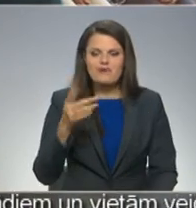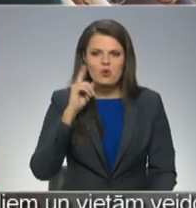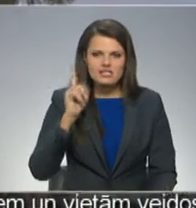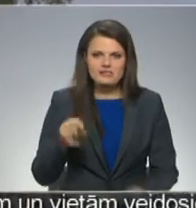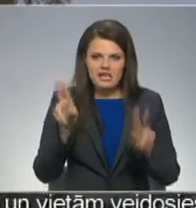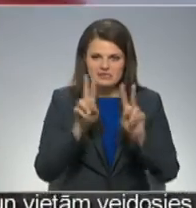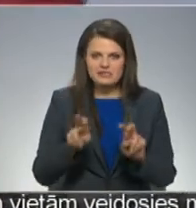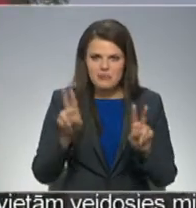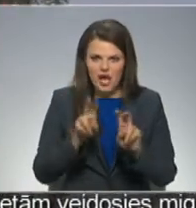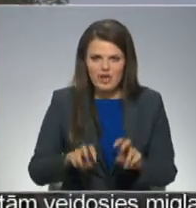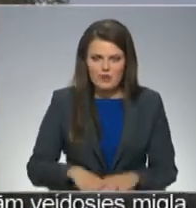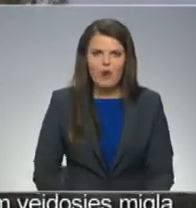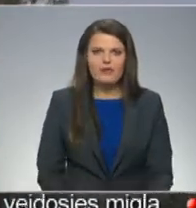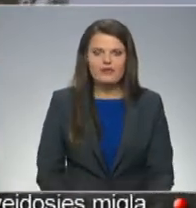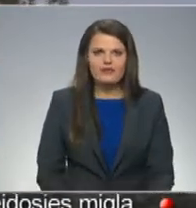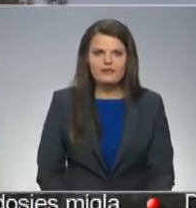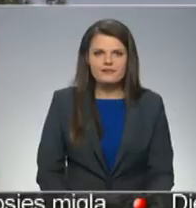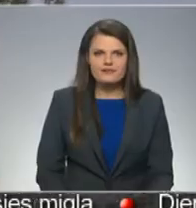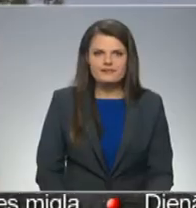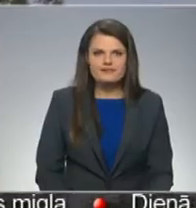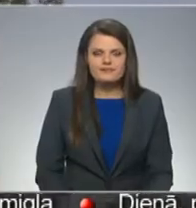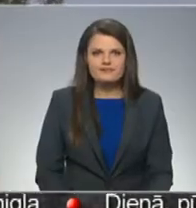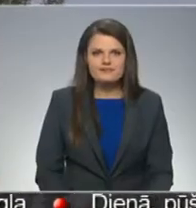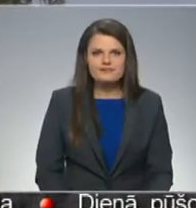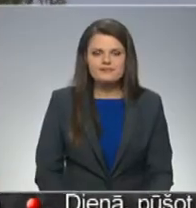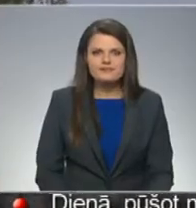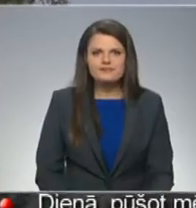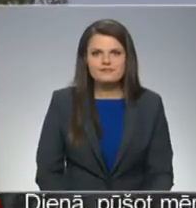pārbaudi. Karina Nikitina, Evika Mužniec, Andrejs Mažāns, Latgales reģionālā televīzija.